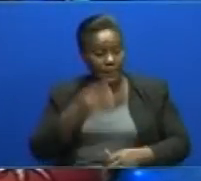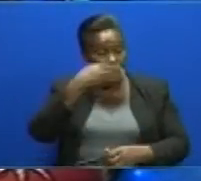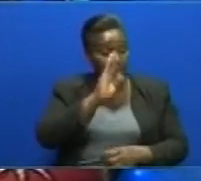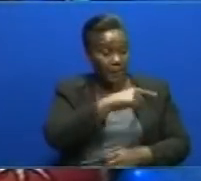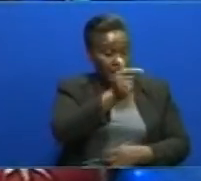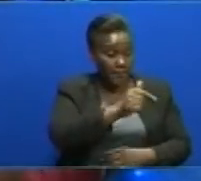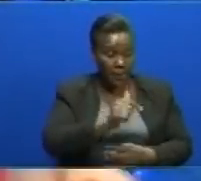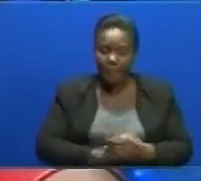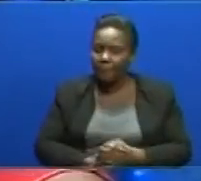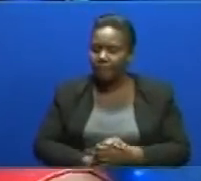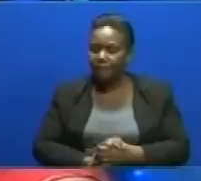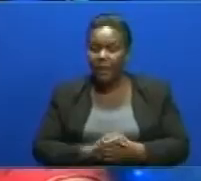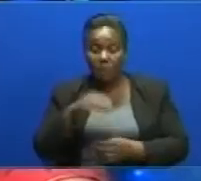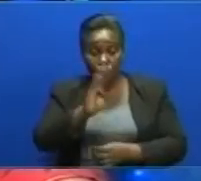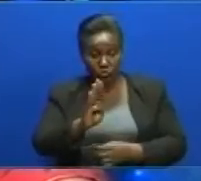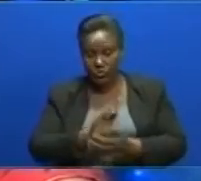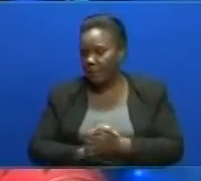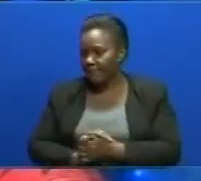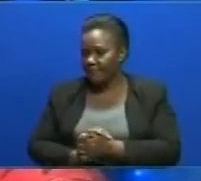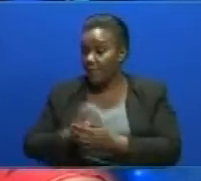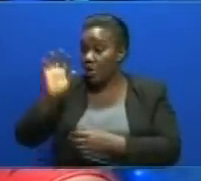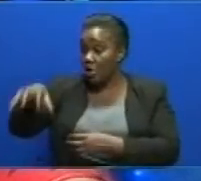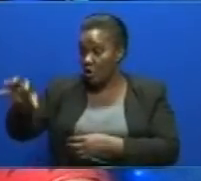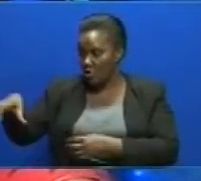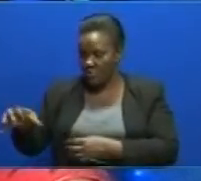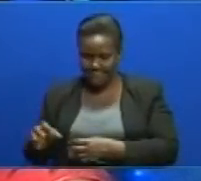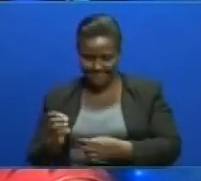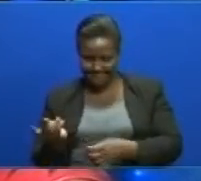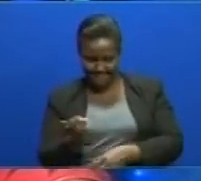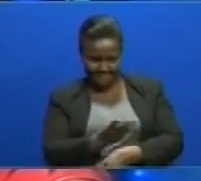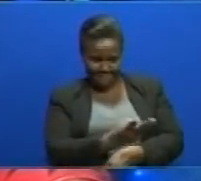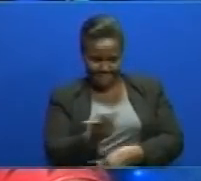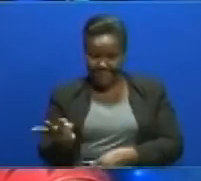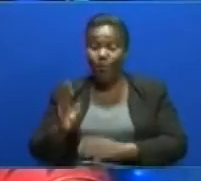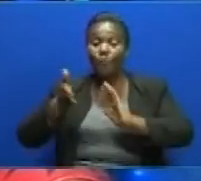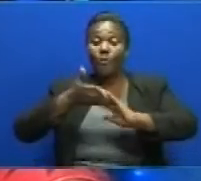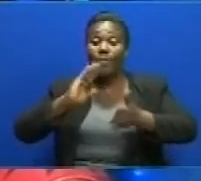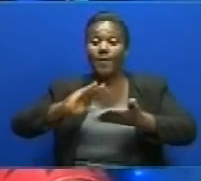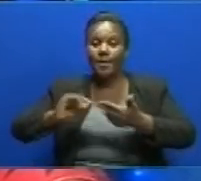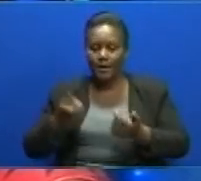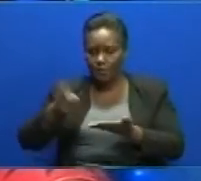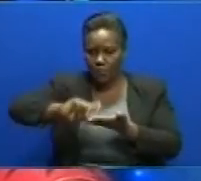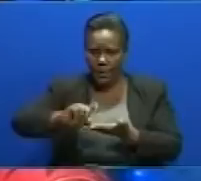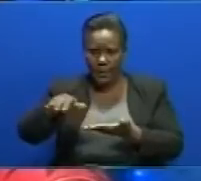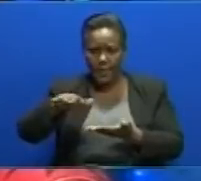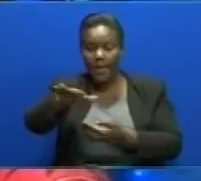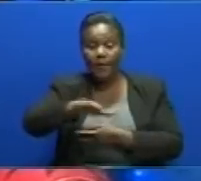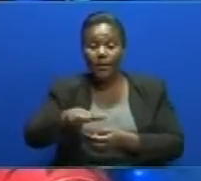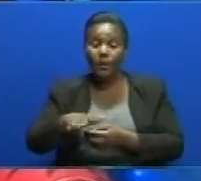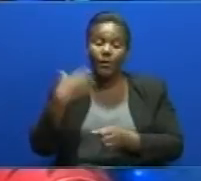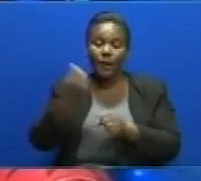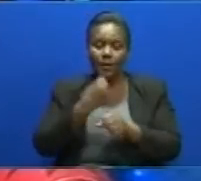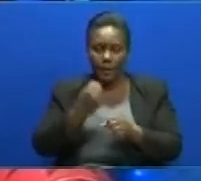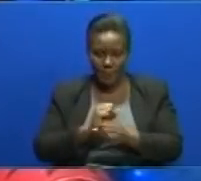na Jamhuri ya Kidemokrasia ya Kongo DRC zimekubaliana kuongeza eneo la kazi katika upembuzi ya kinifu mradi wa ujenzi wa reli ya